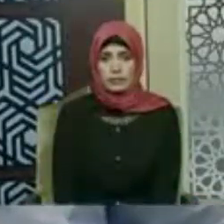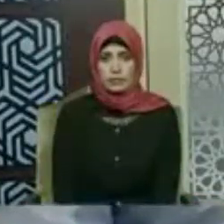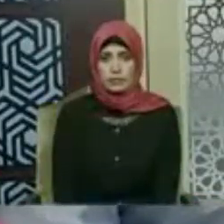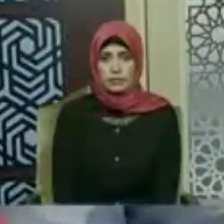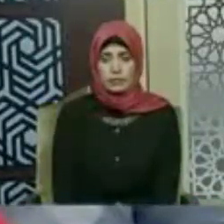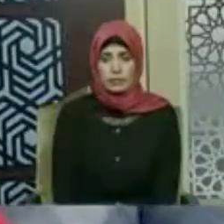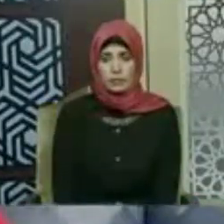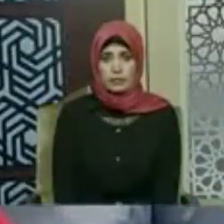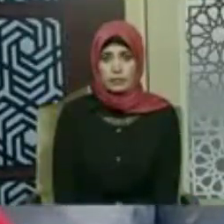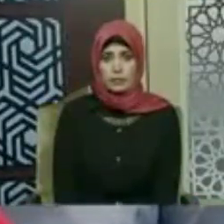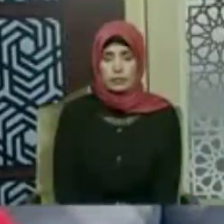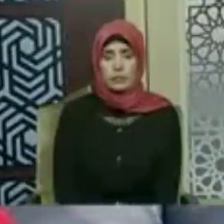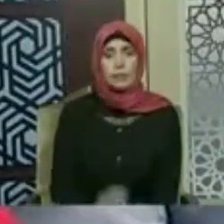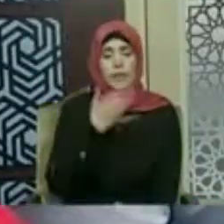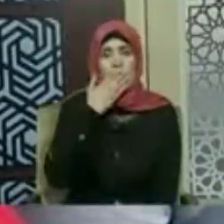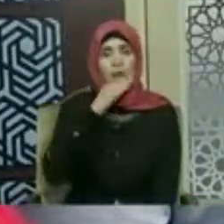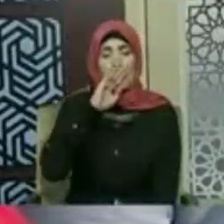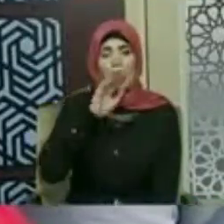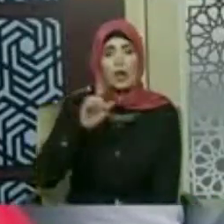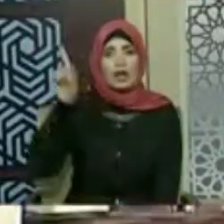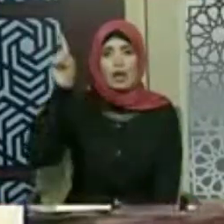الحمد لله وكفى،